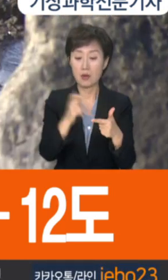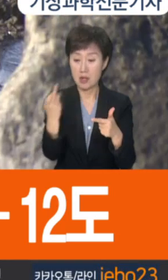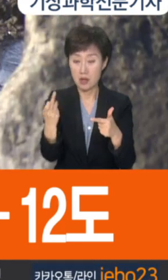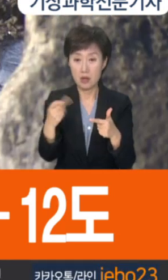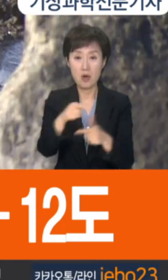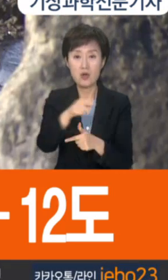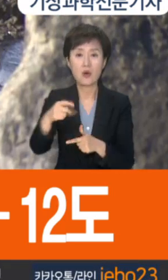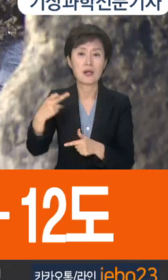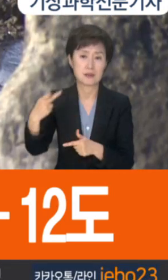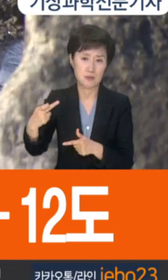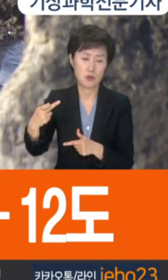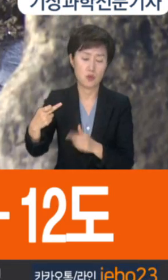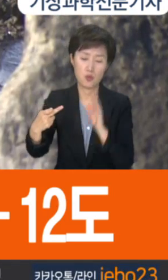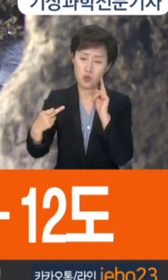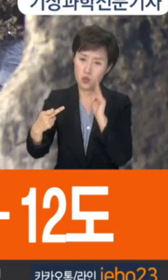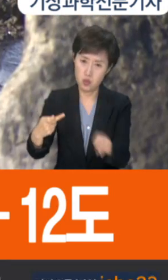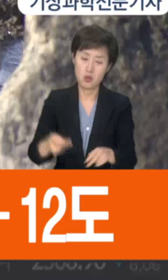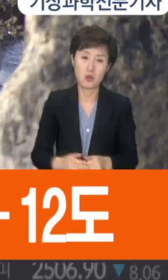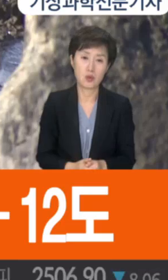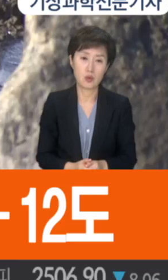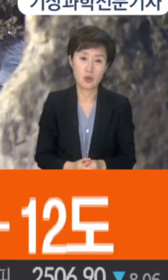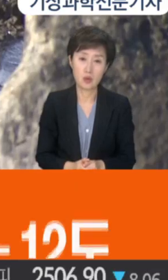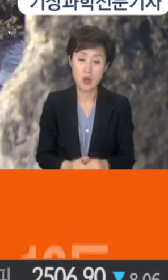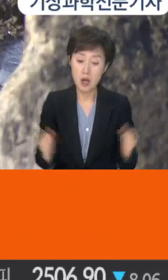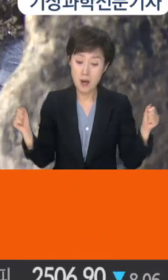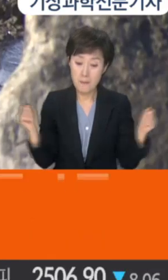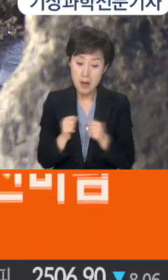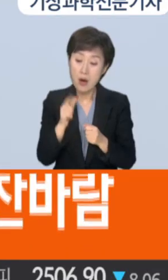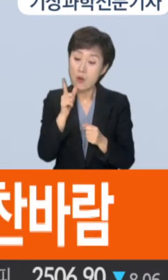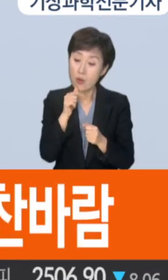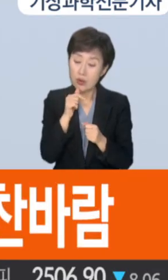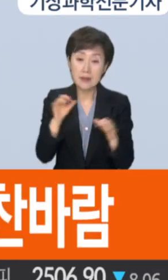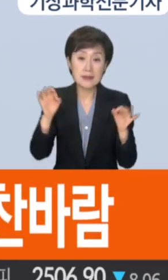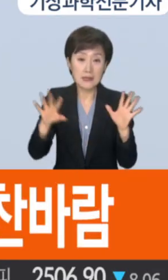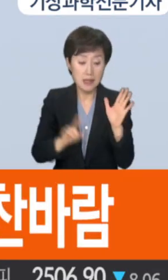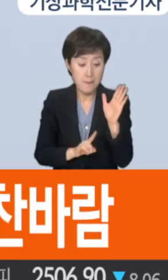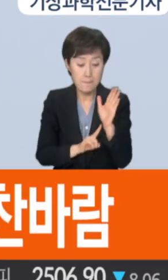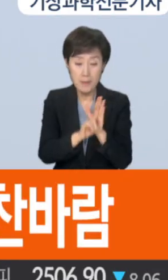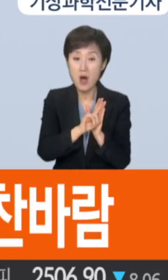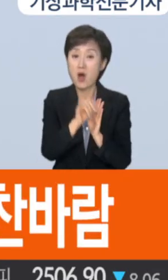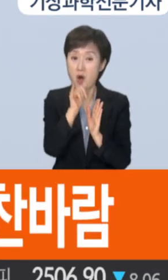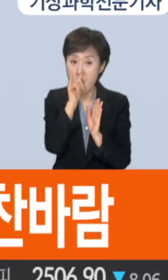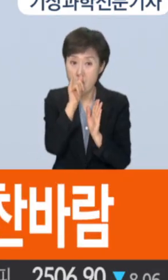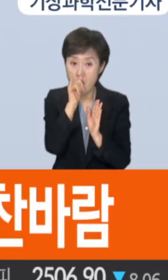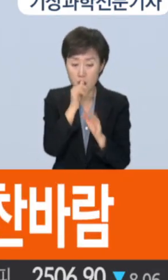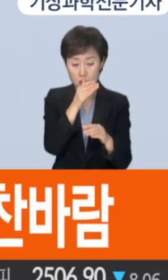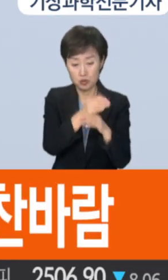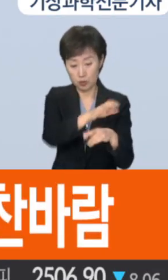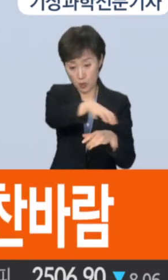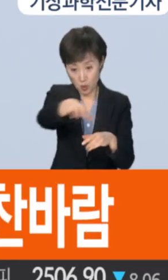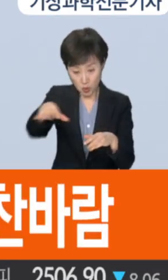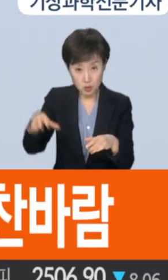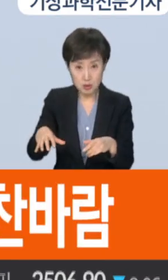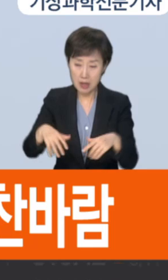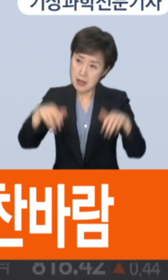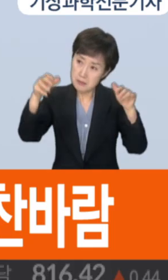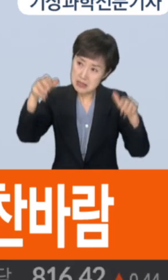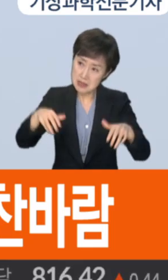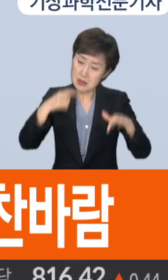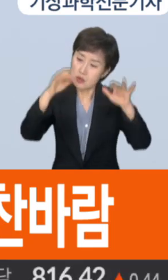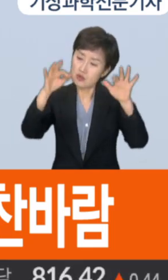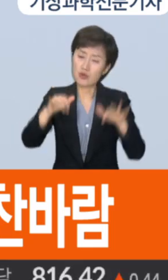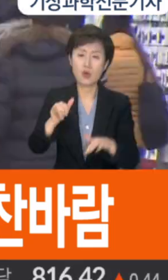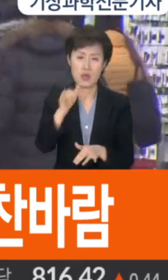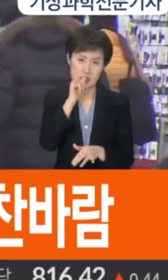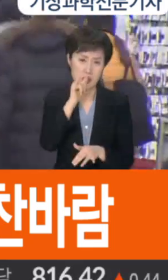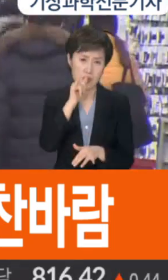영하 12도까지 떨어지겠습니다. 이번 추위는 월요일에 반짝 풀리겠고 중부와 호남 곳곳으로는 비나 눈이